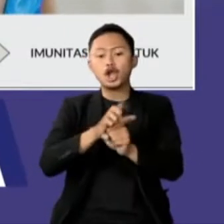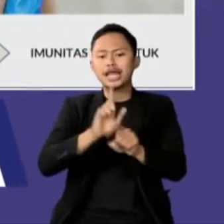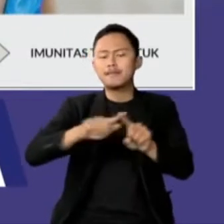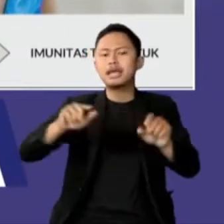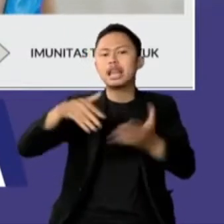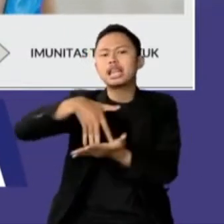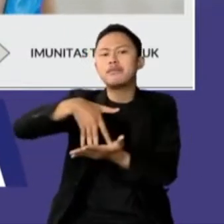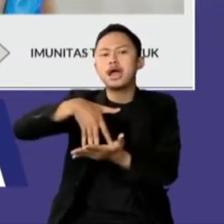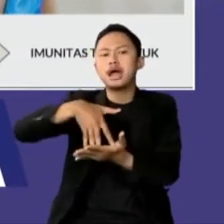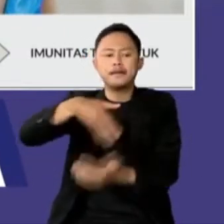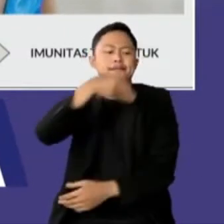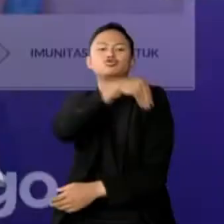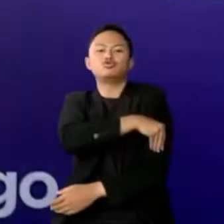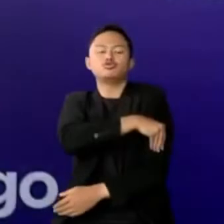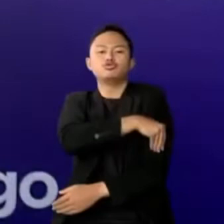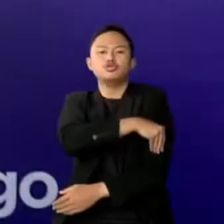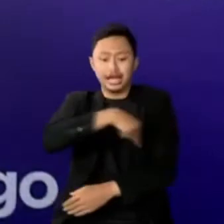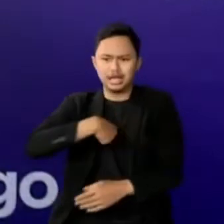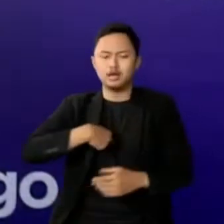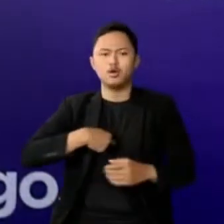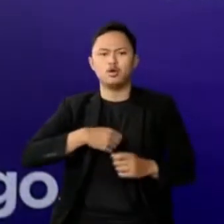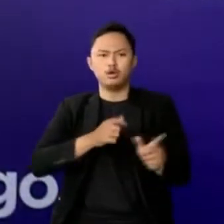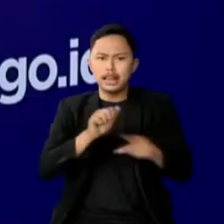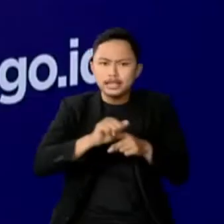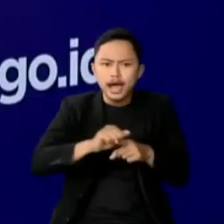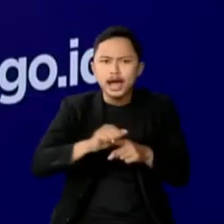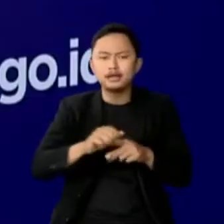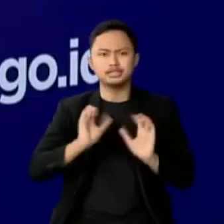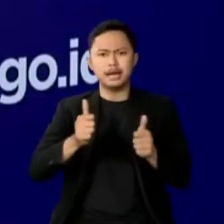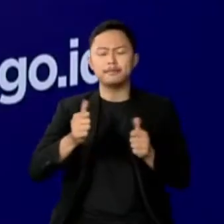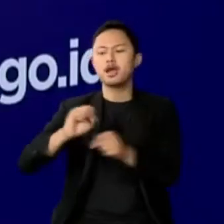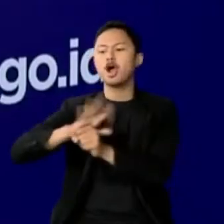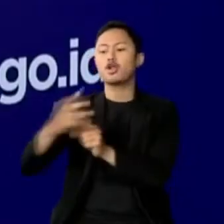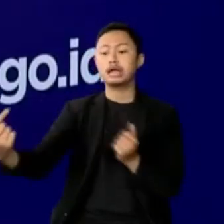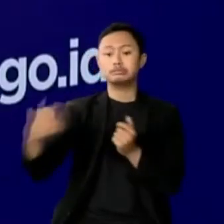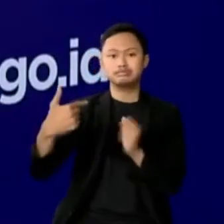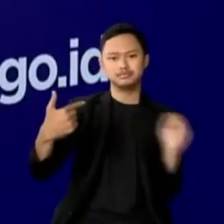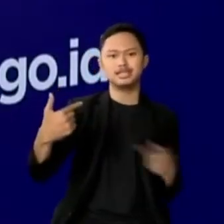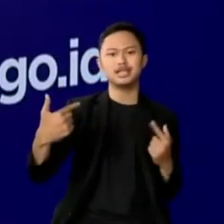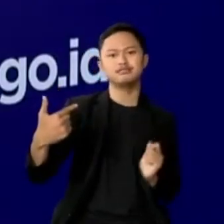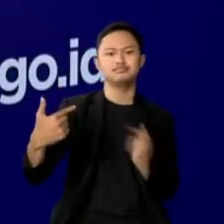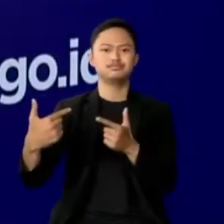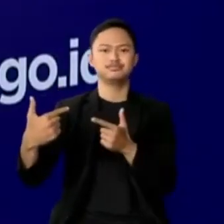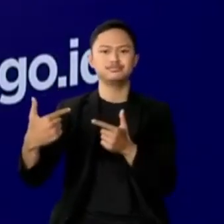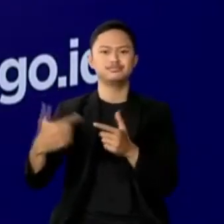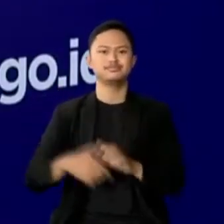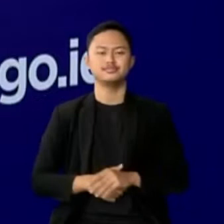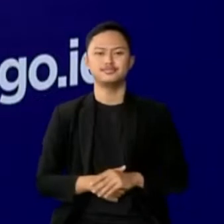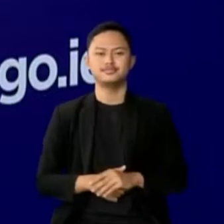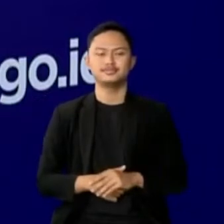vaksin itu profilnya juga penasaran Ini kan ada juga yang pendapat yang tersebar di masyarakat kalau misal kita sudah pernah terkena